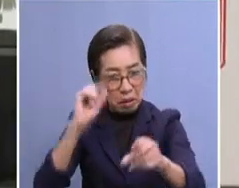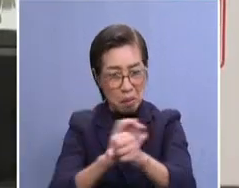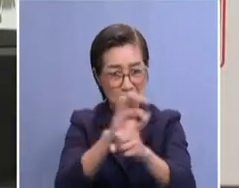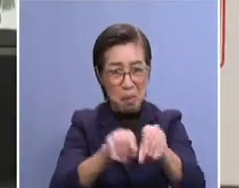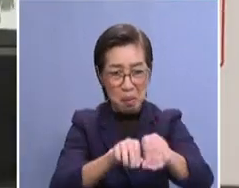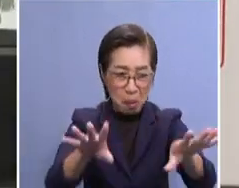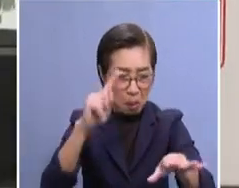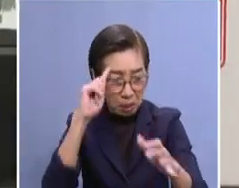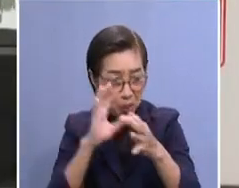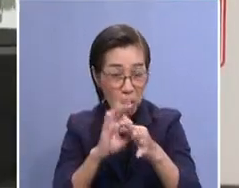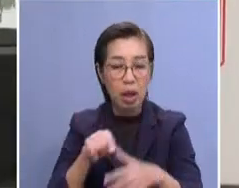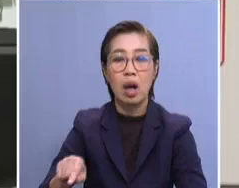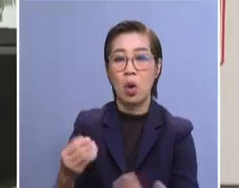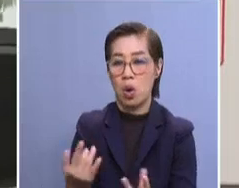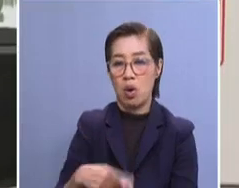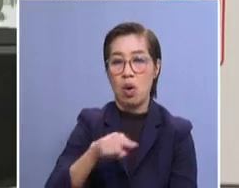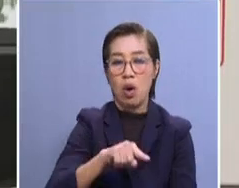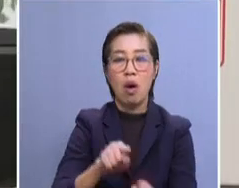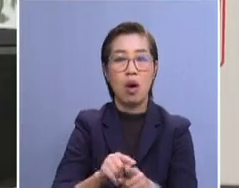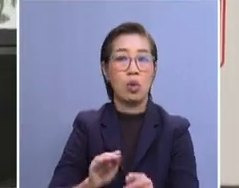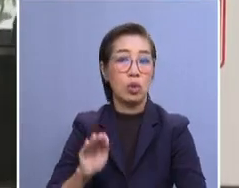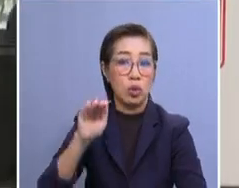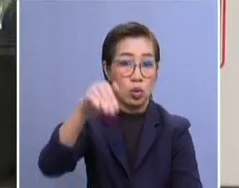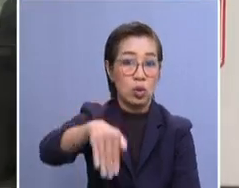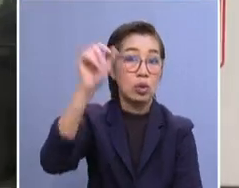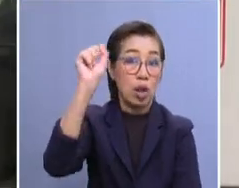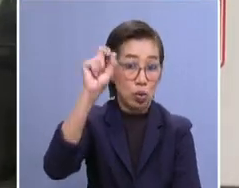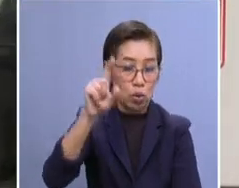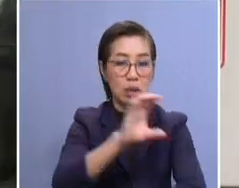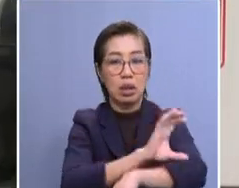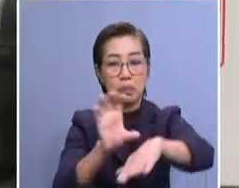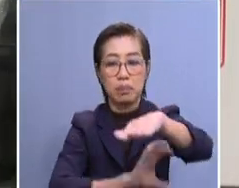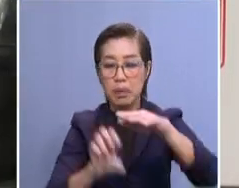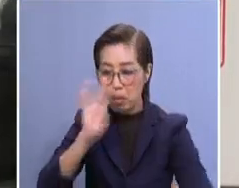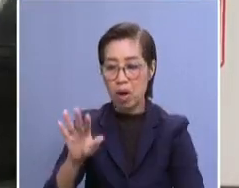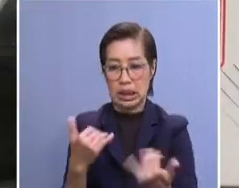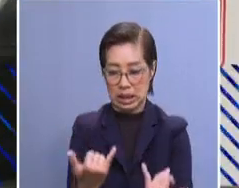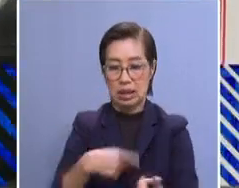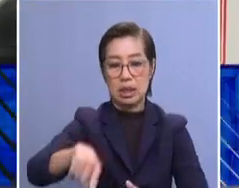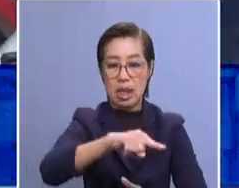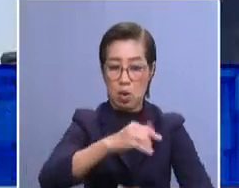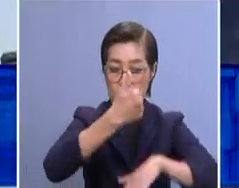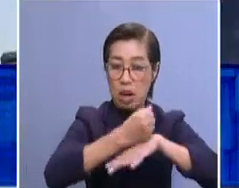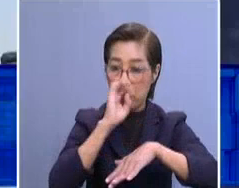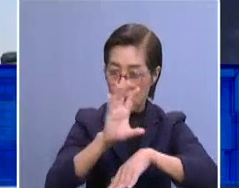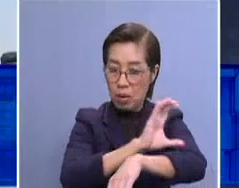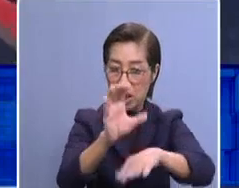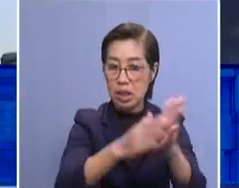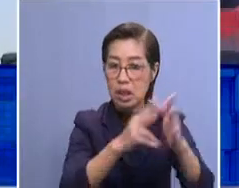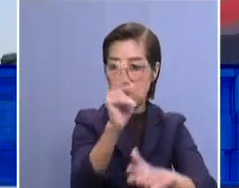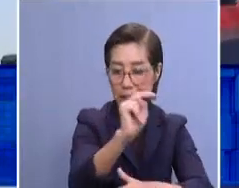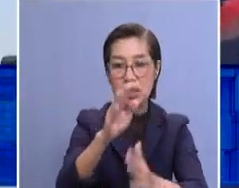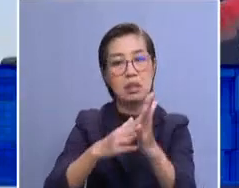ของโควิช 19ทาง BBMนะคะทางด่วนและรถไฟฟ้ากรุงเทพบอกว่าตอนนี้ผู้บริหารยืนยันว่าทั้งสายสีน้ำเงินและสีม่วง